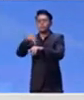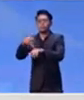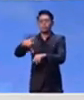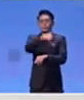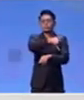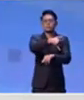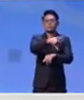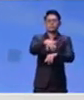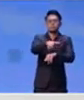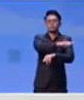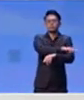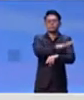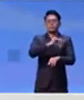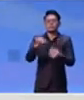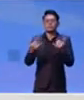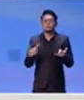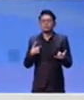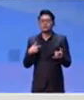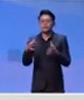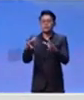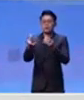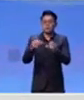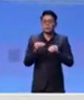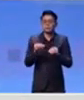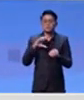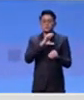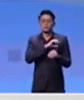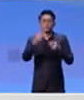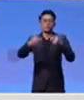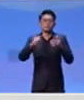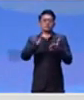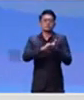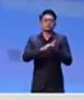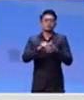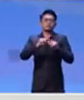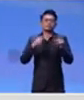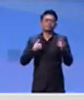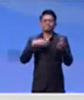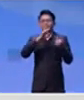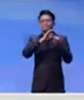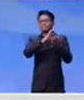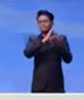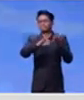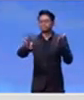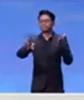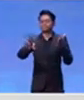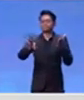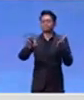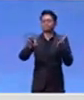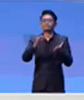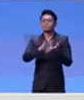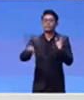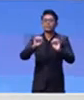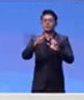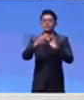Payang. Dan kami cuba untuk mendapatkan respon daripada calon yang bertanding di situ namun gagal, tidak ada respon daripada pihak calon